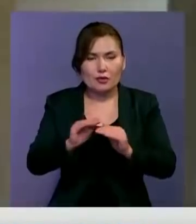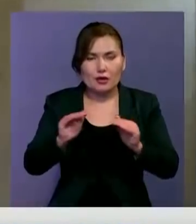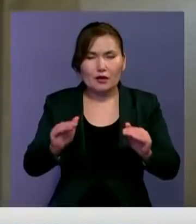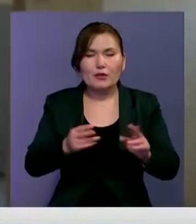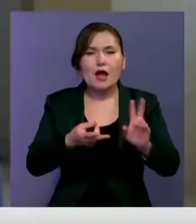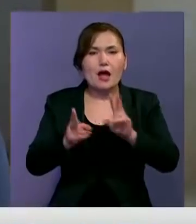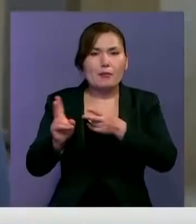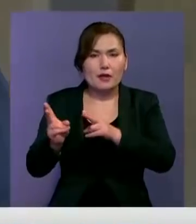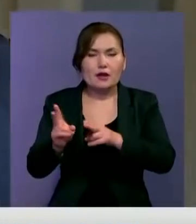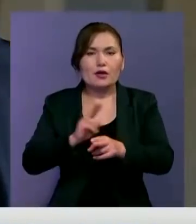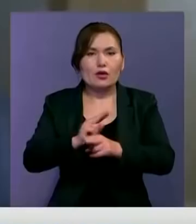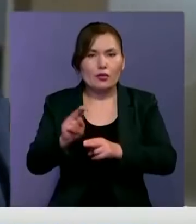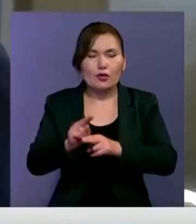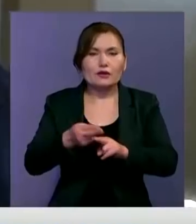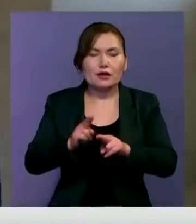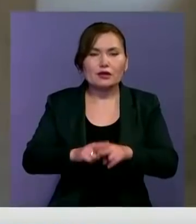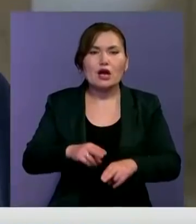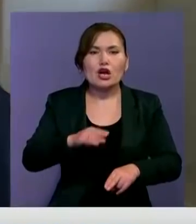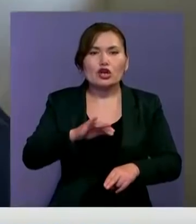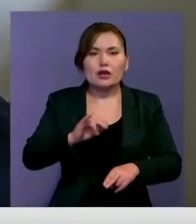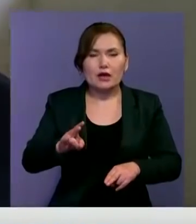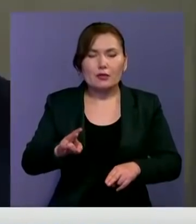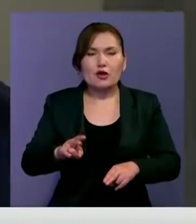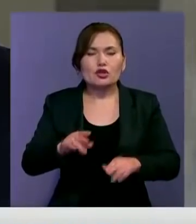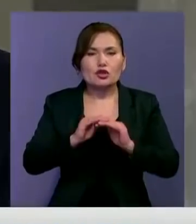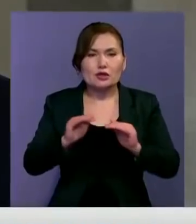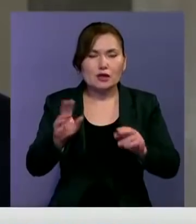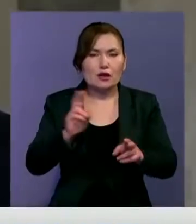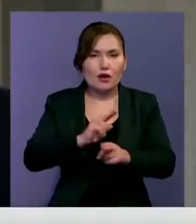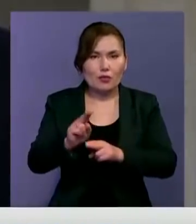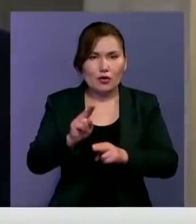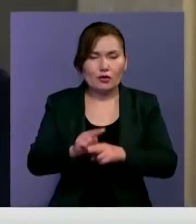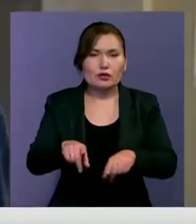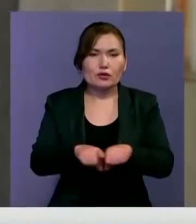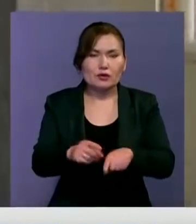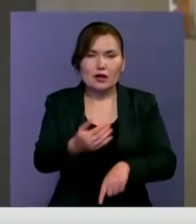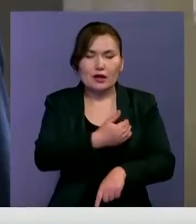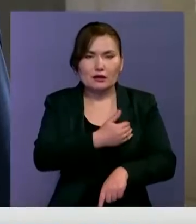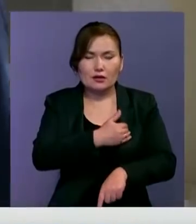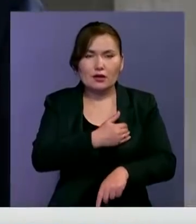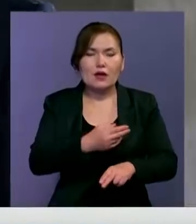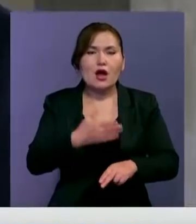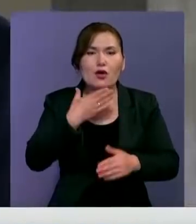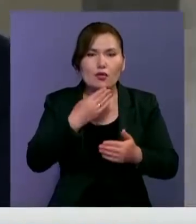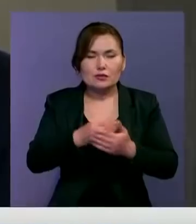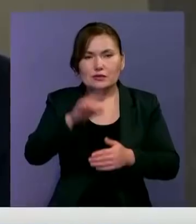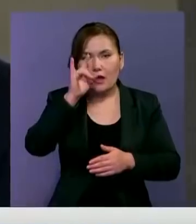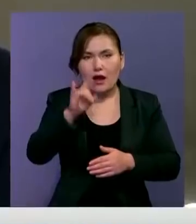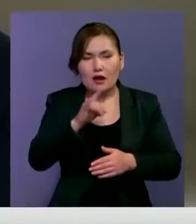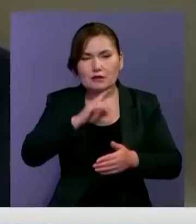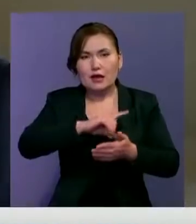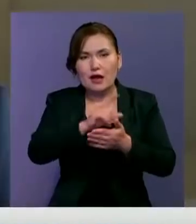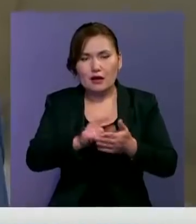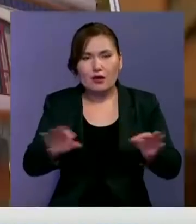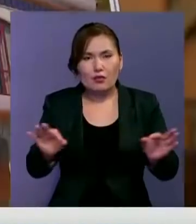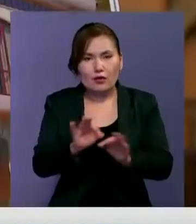орысша КВН дейді, қазақша жайдарман дейді, сондай біз жайдарман үйірмесін қылмақшымыз. Өзіміздің фольклорлық жаңағы